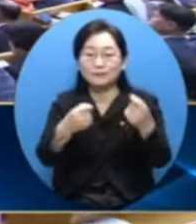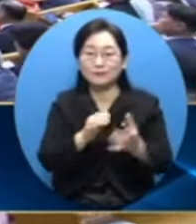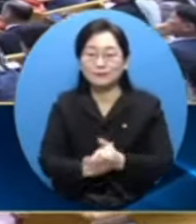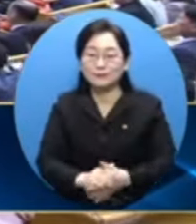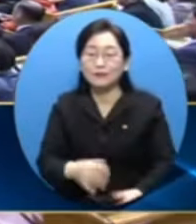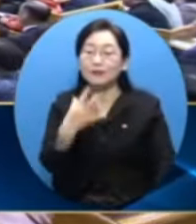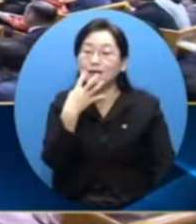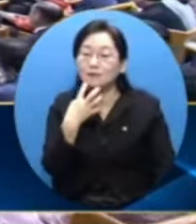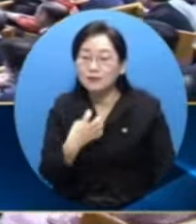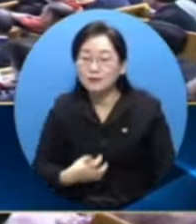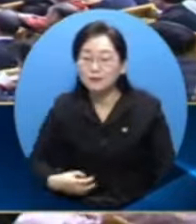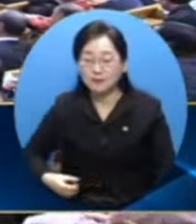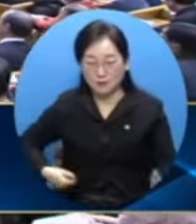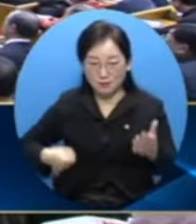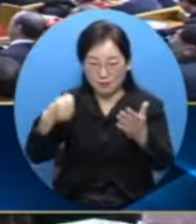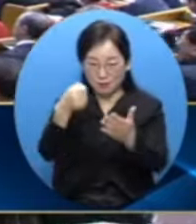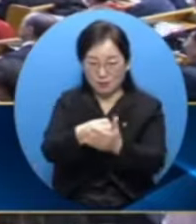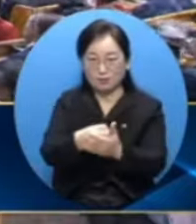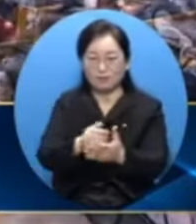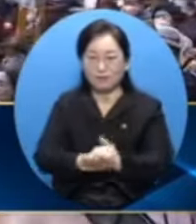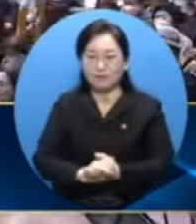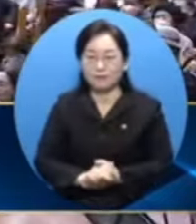주시기 바랍니다. 아브라함의 결단.